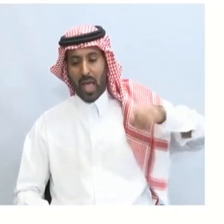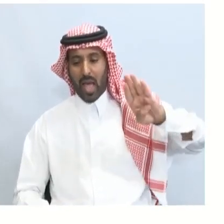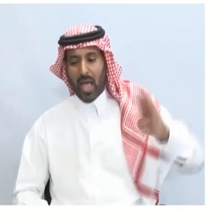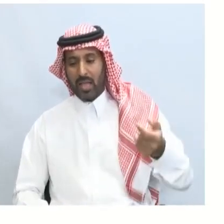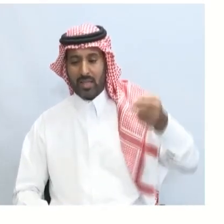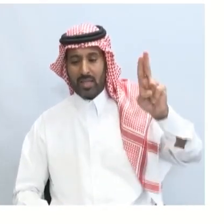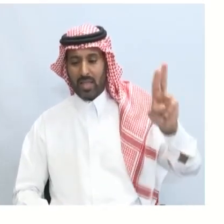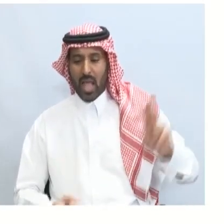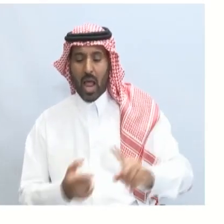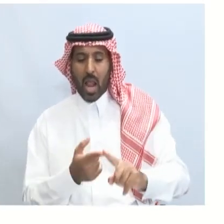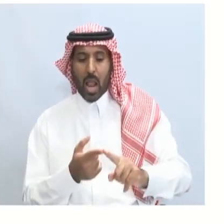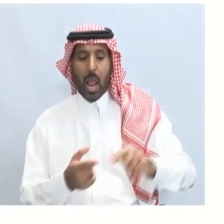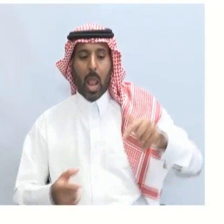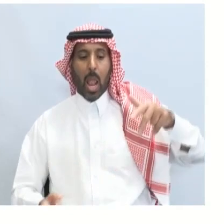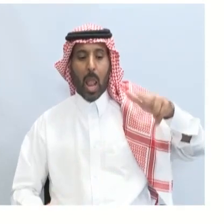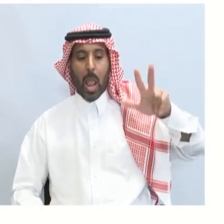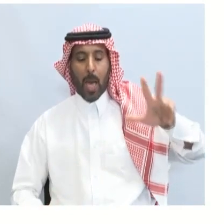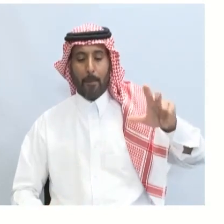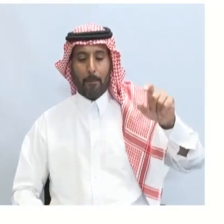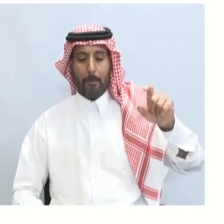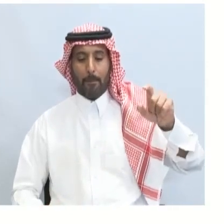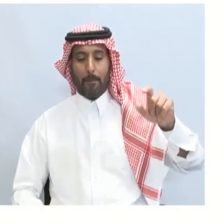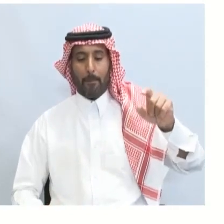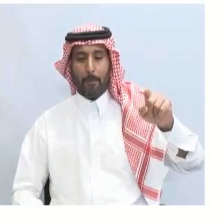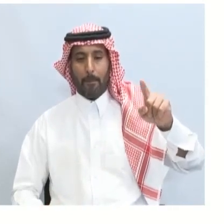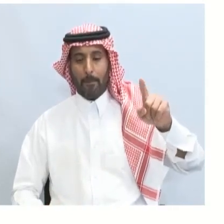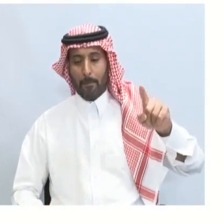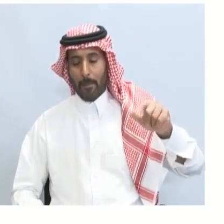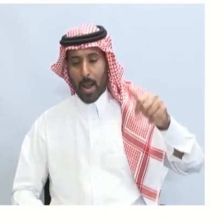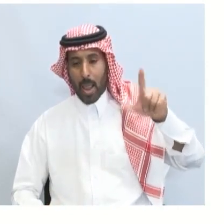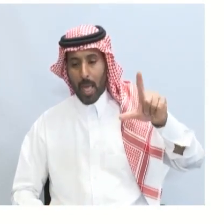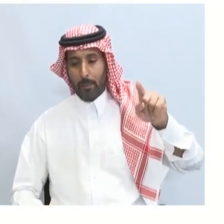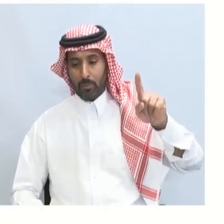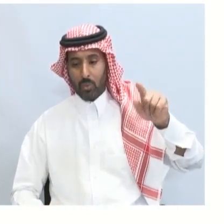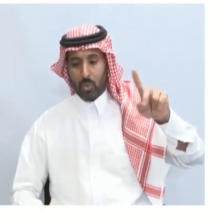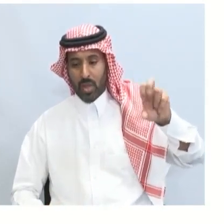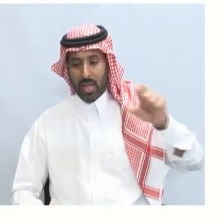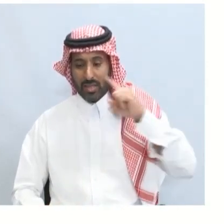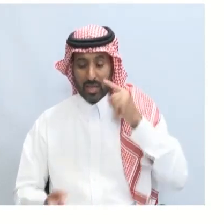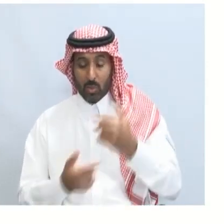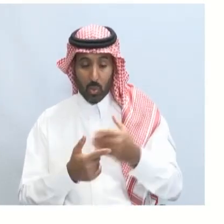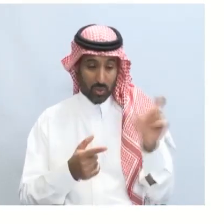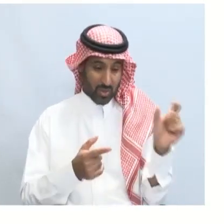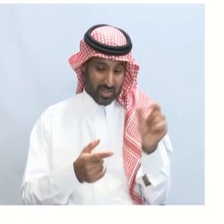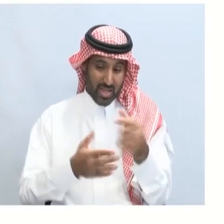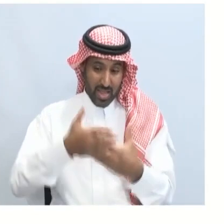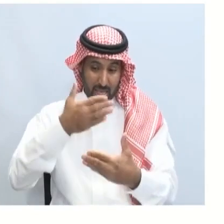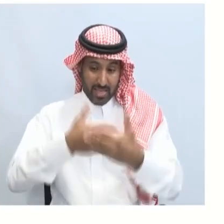والبتولا هو واضح معنا في الشكل ما هي الا عباره عن وحدات البناء الاساسيه